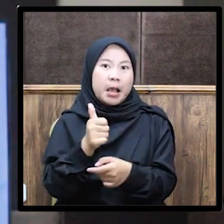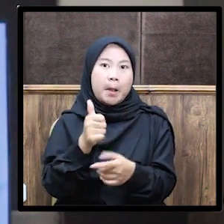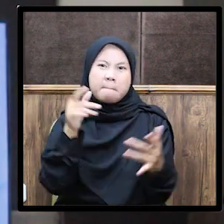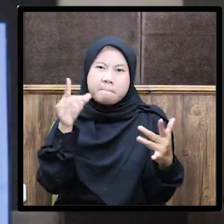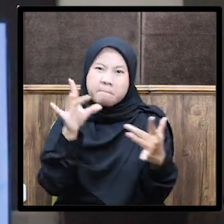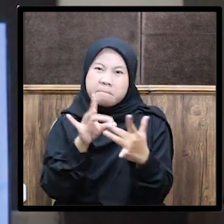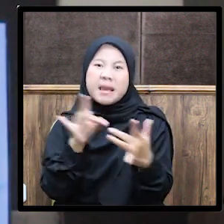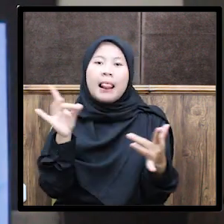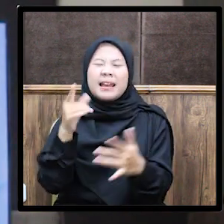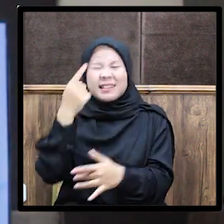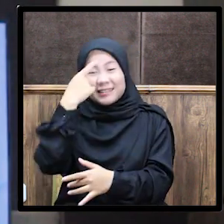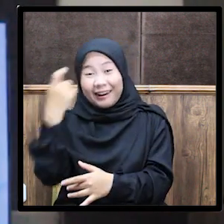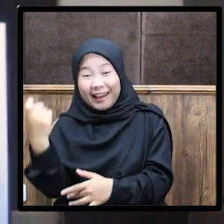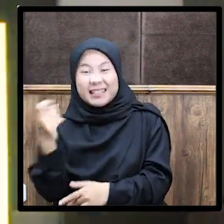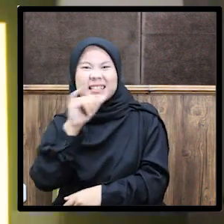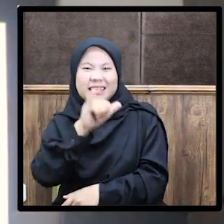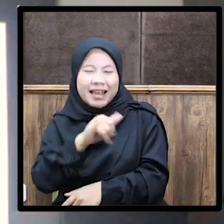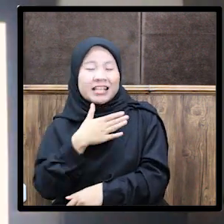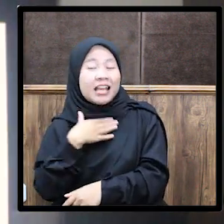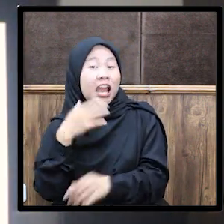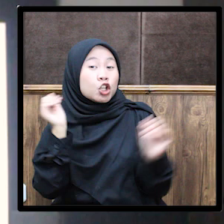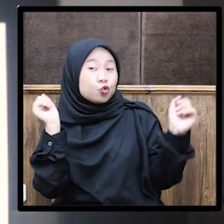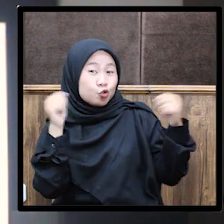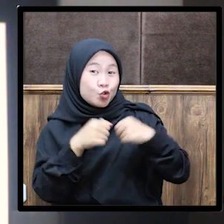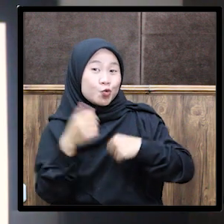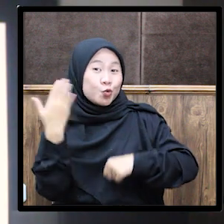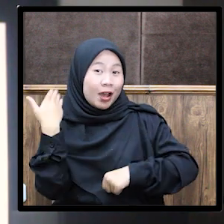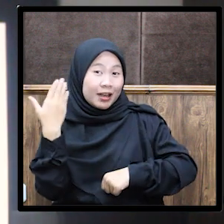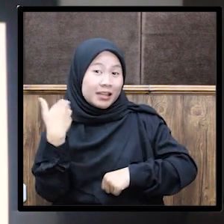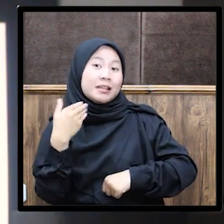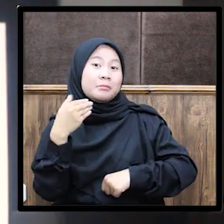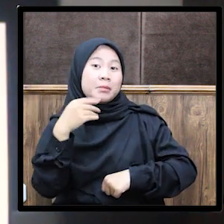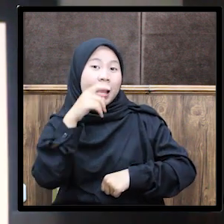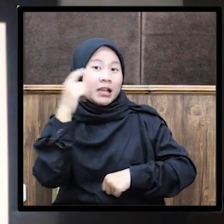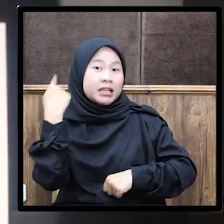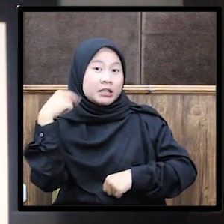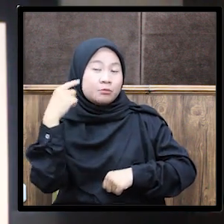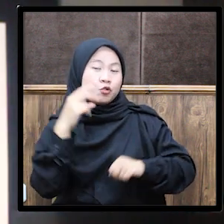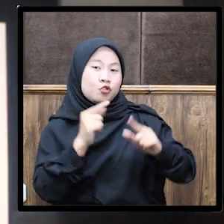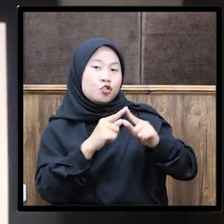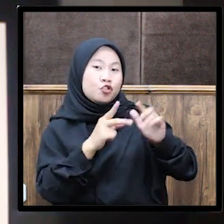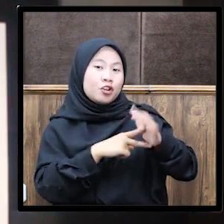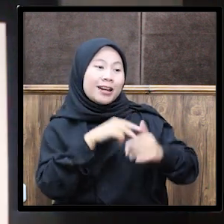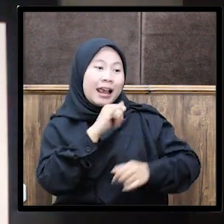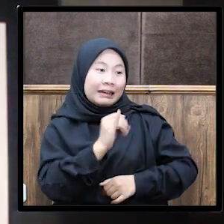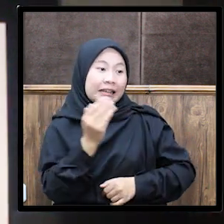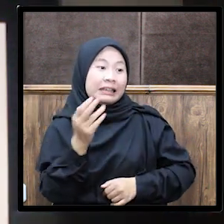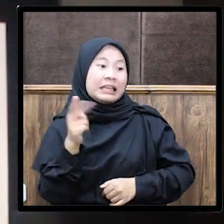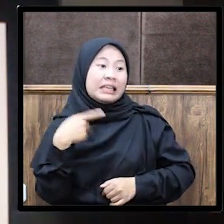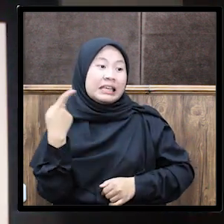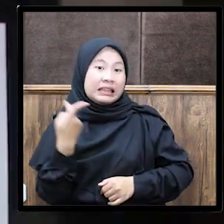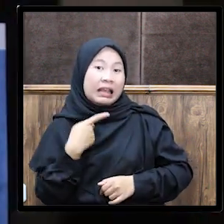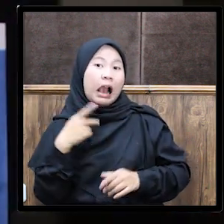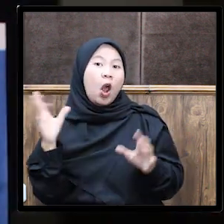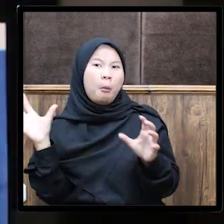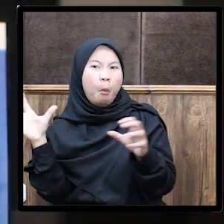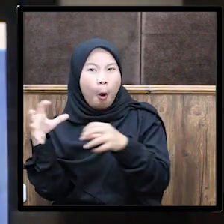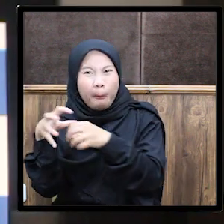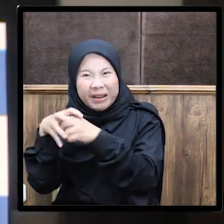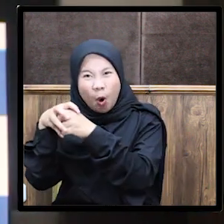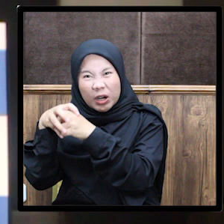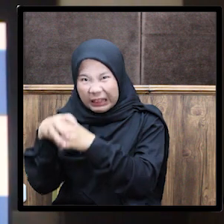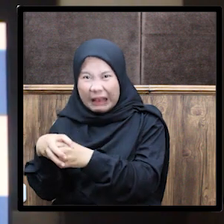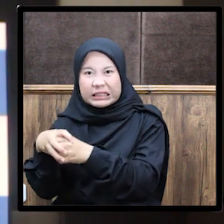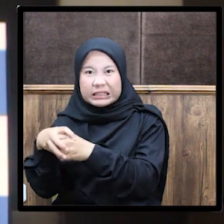dengan Mbak Rani tadi, kita sebagai apa namanya kelompok yang minoritas memang